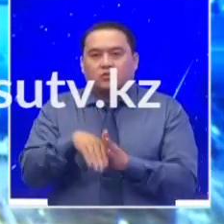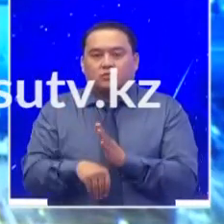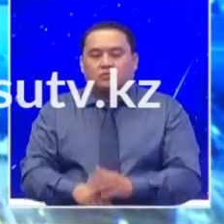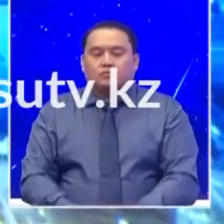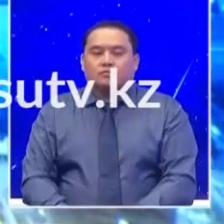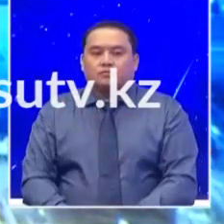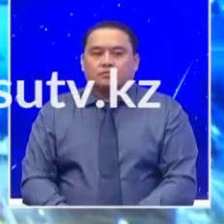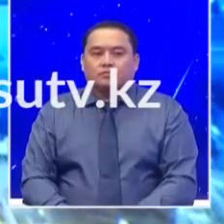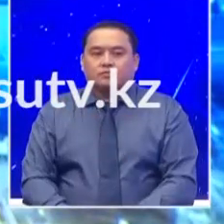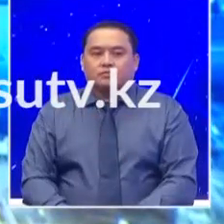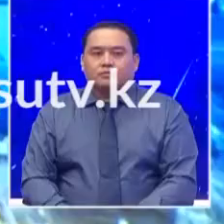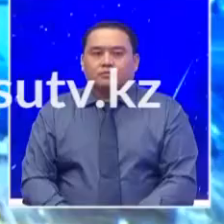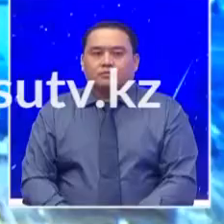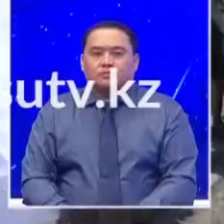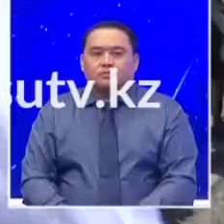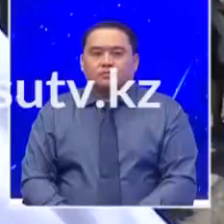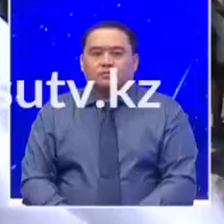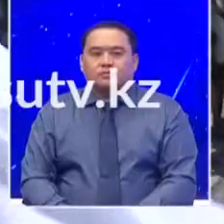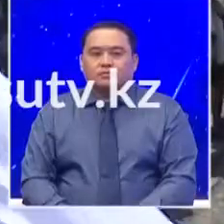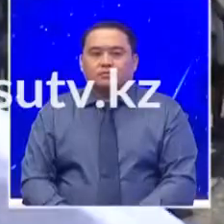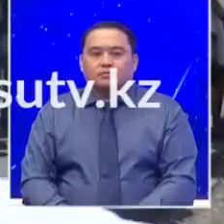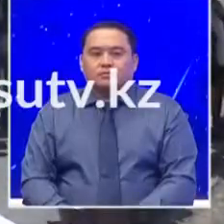смысл, узнавал Алексей Цой.